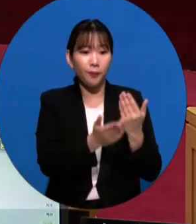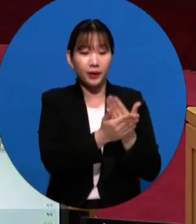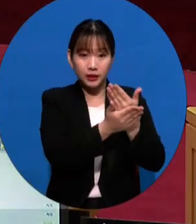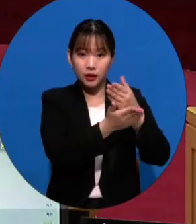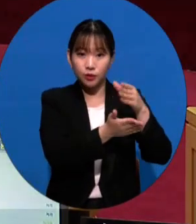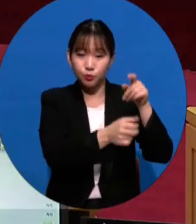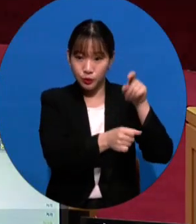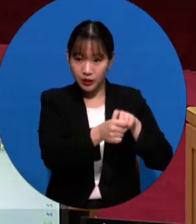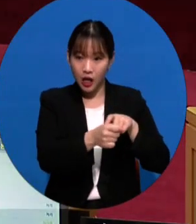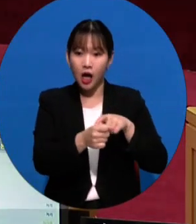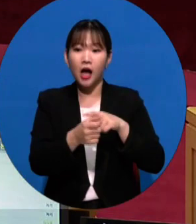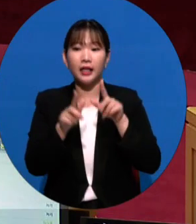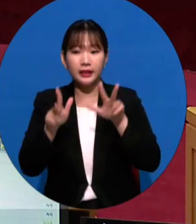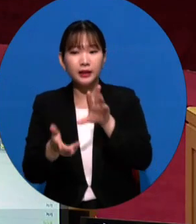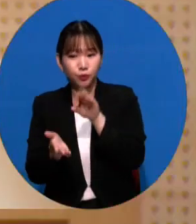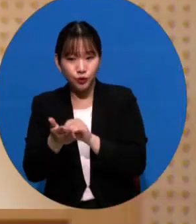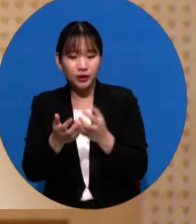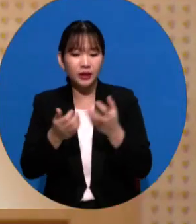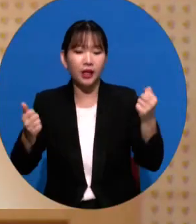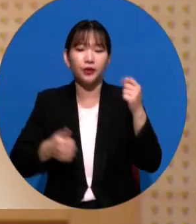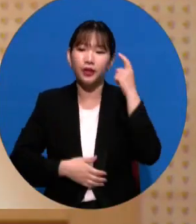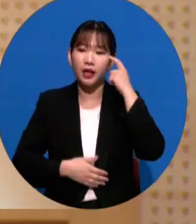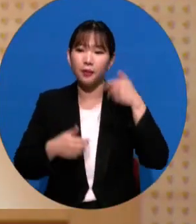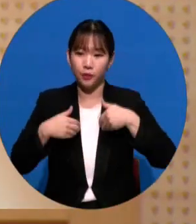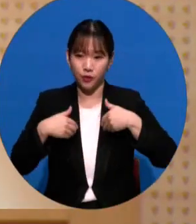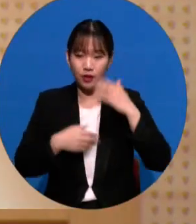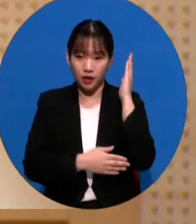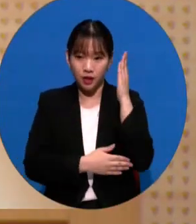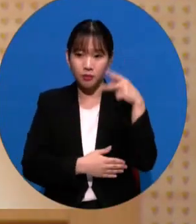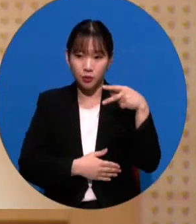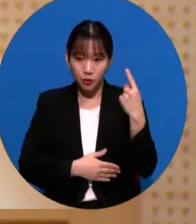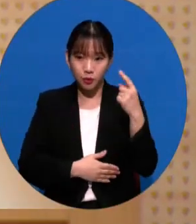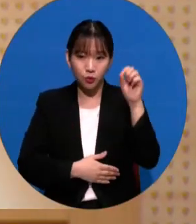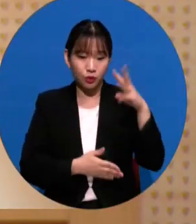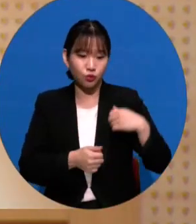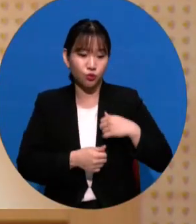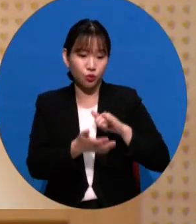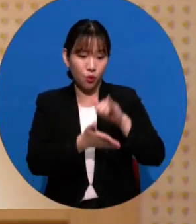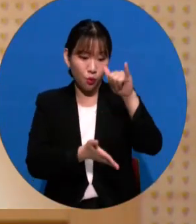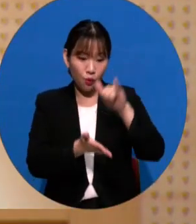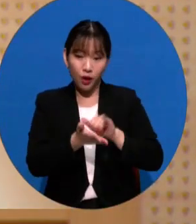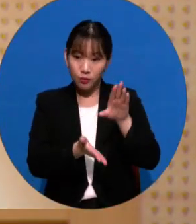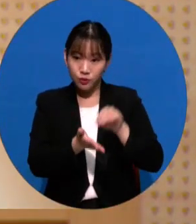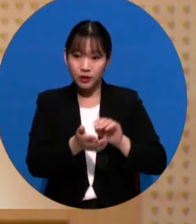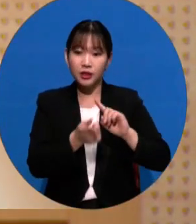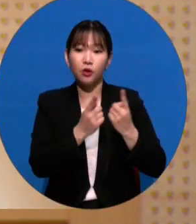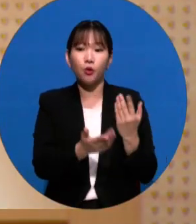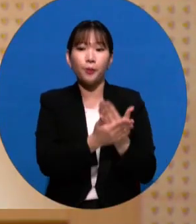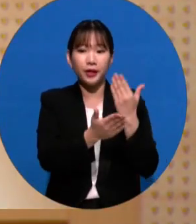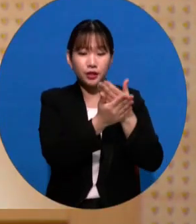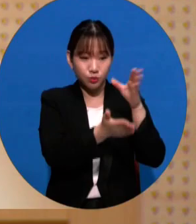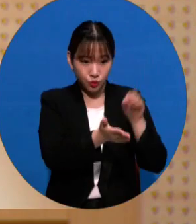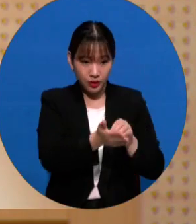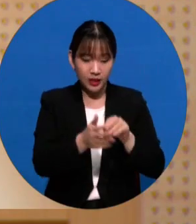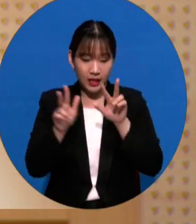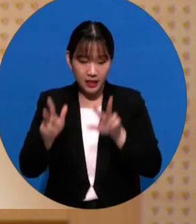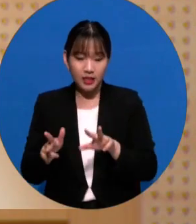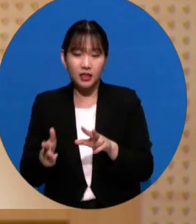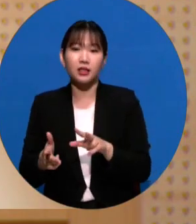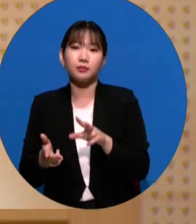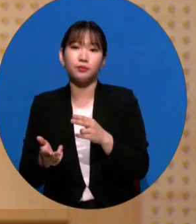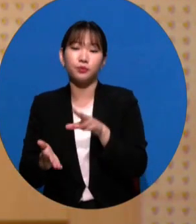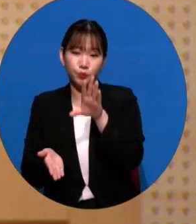현안은 분리해 생각해야 한다면서도 광주 군공항 문제는 잘 풀어야 할 상생 과제이기도 현안 과제이기도